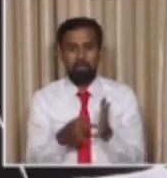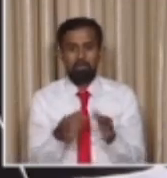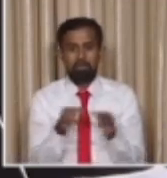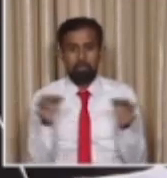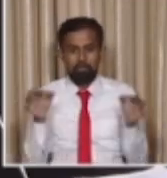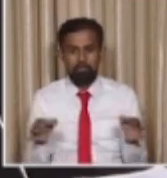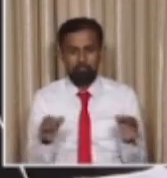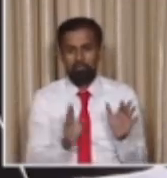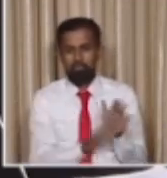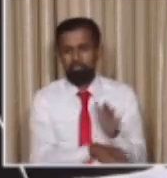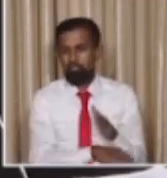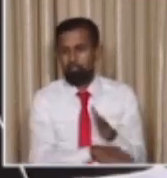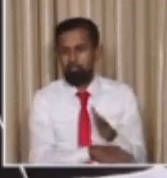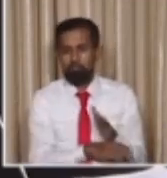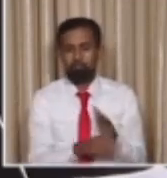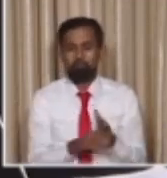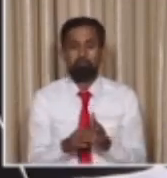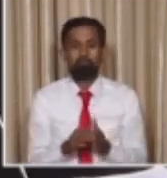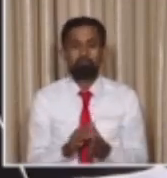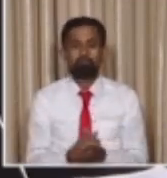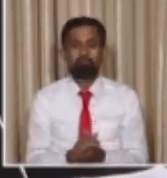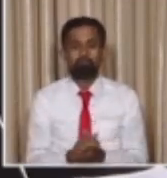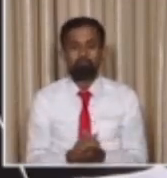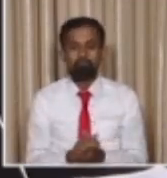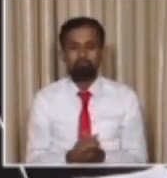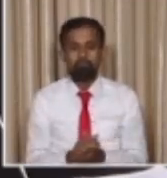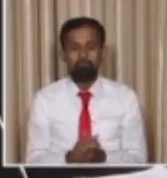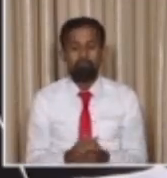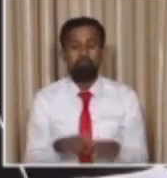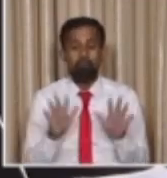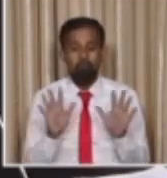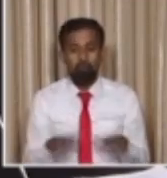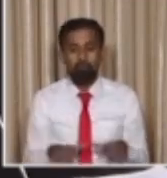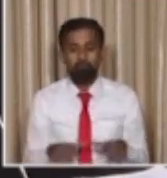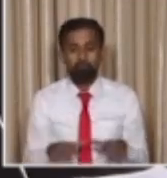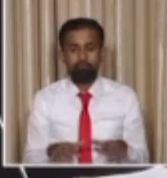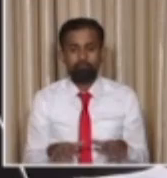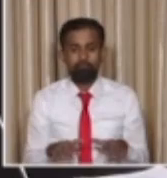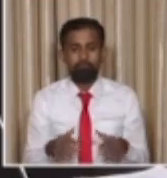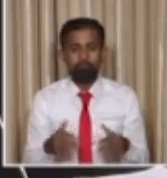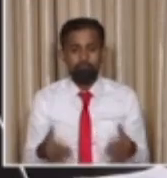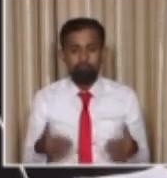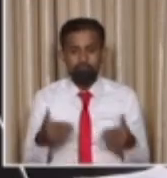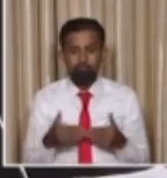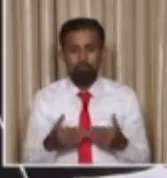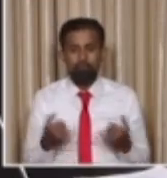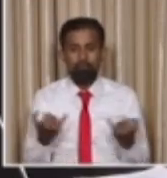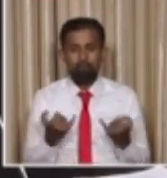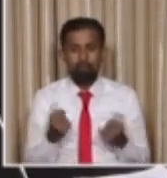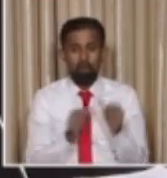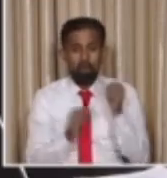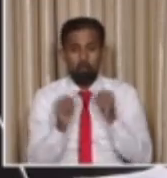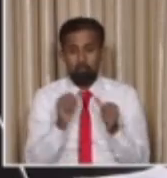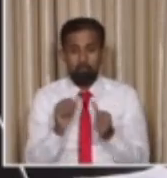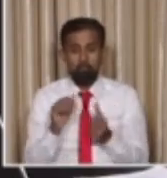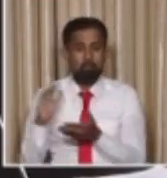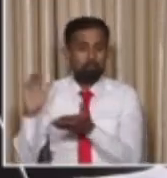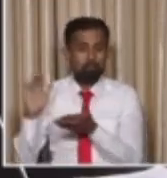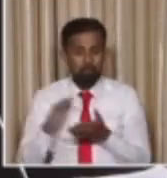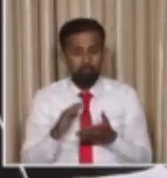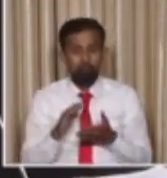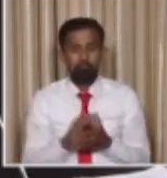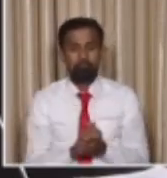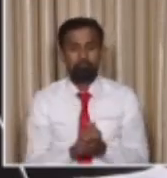පටිපාටි මගහැරලා යන තත්වයට හෝ ගමන් කළා. ඒ ප්‍රතිඵලයක් හැටියට තමයි අද ප්‍රමිතියෙන් තොර ඖෂධ ගෙන්වීම, ඒ